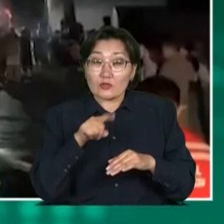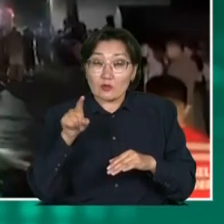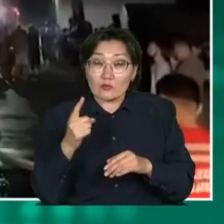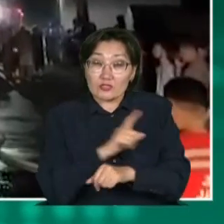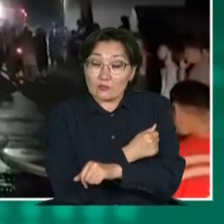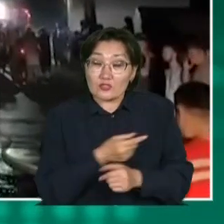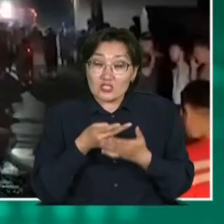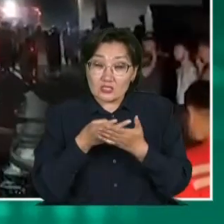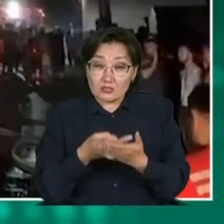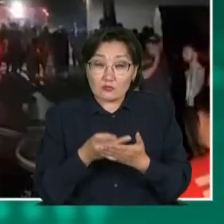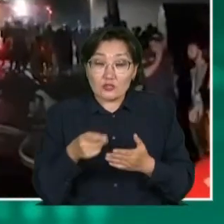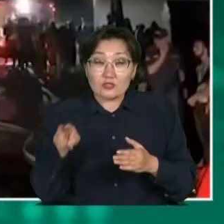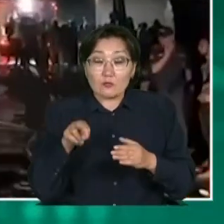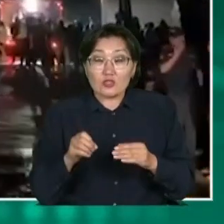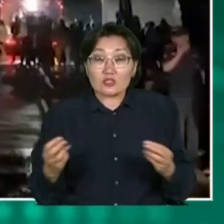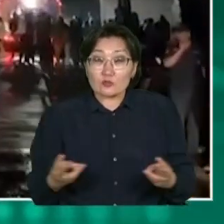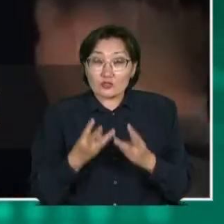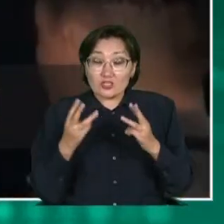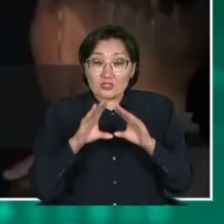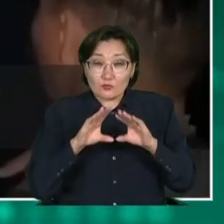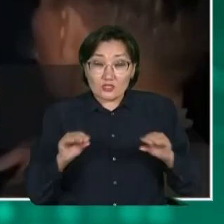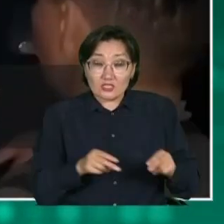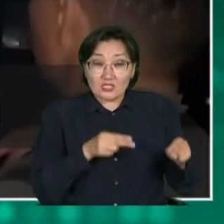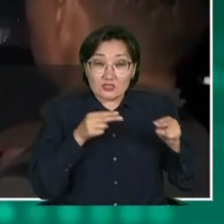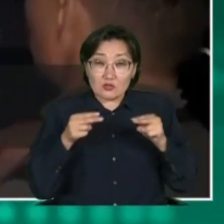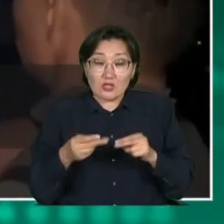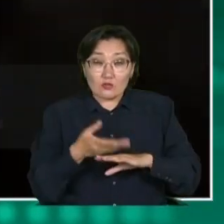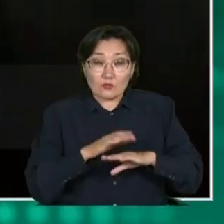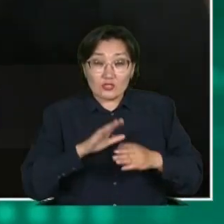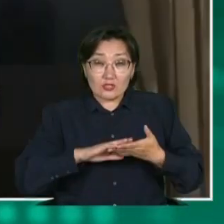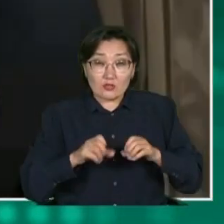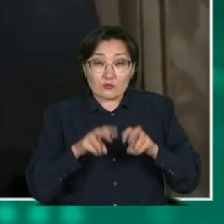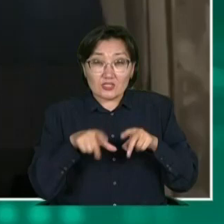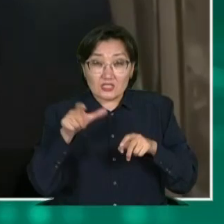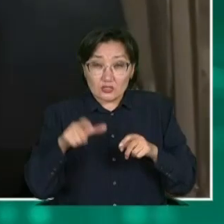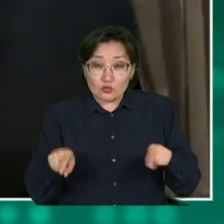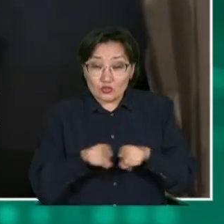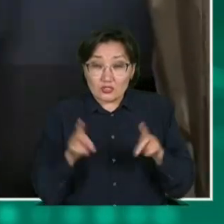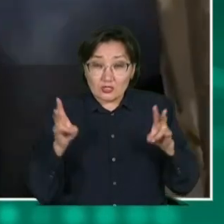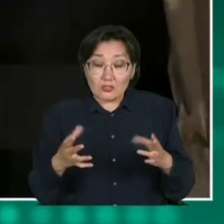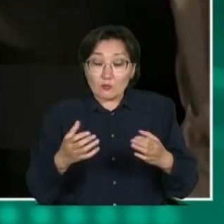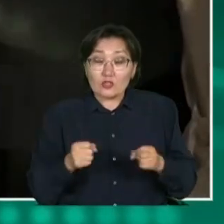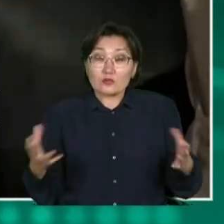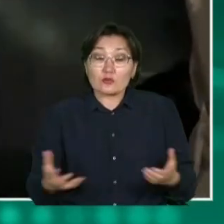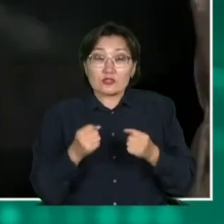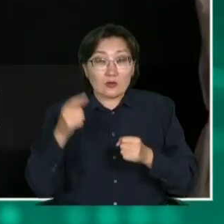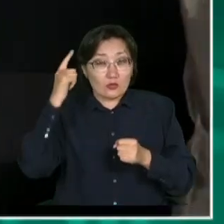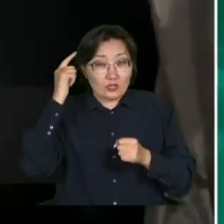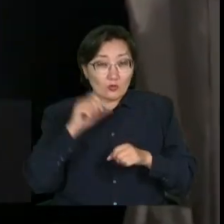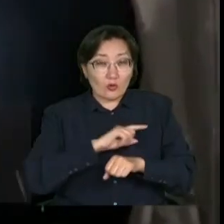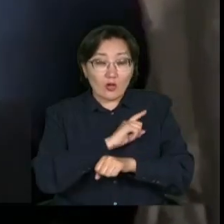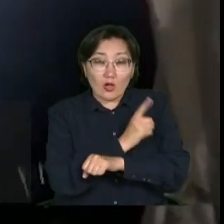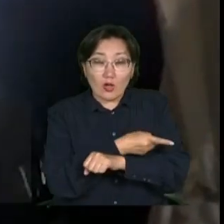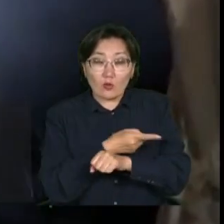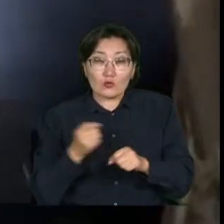ауруханаға жеткізілген. Сондай-ақ тілсіз жауды сөндіруге келген төтеншелікте жарақат алды. Құтқару кезінде оның басына ауыр зат